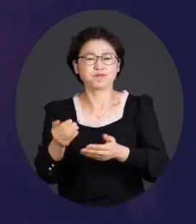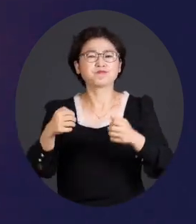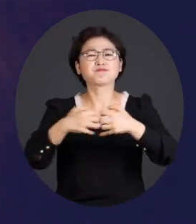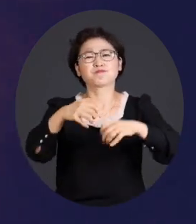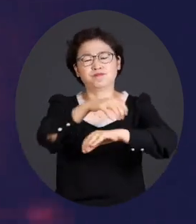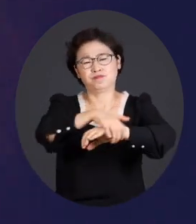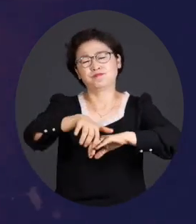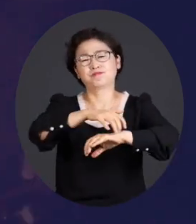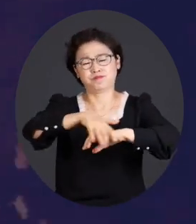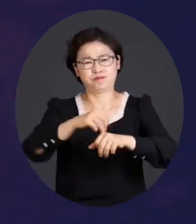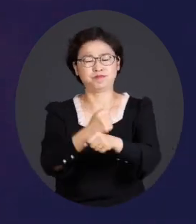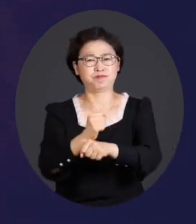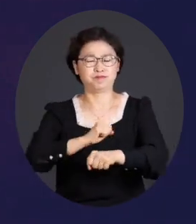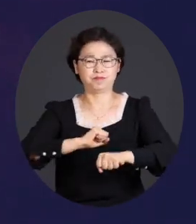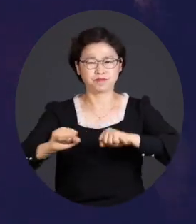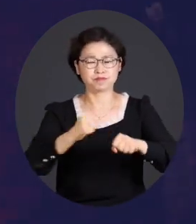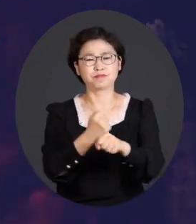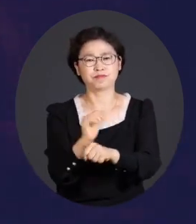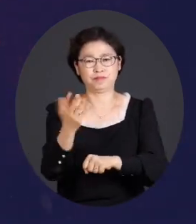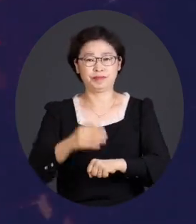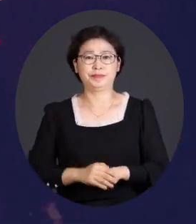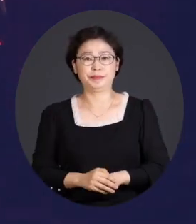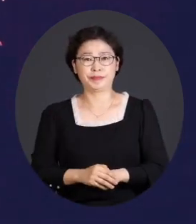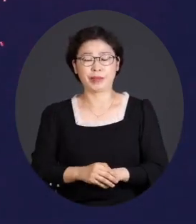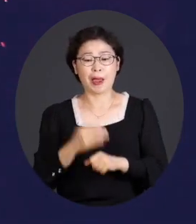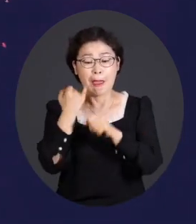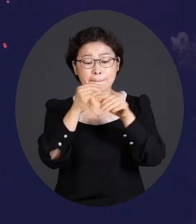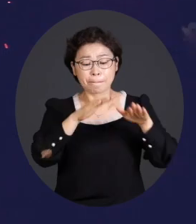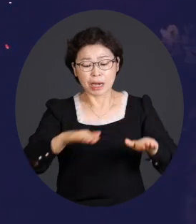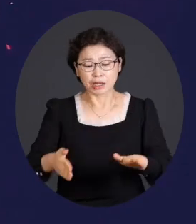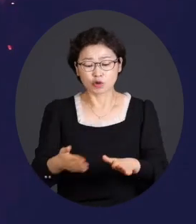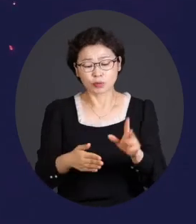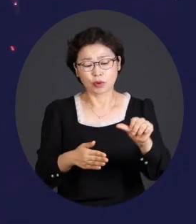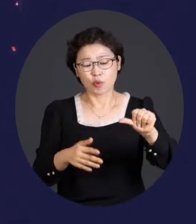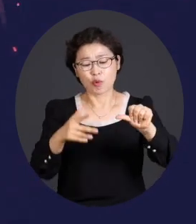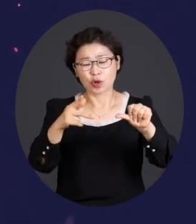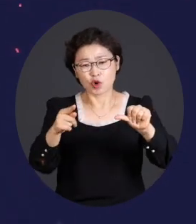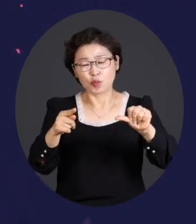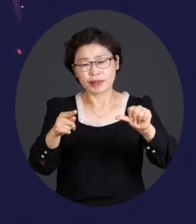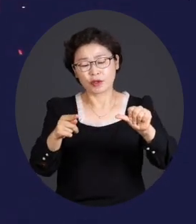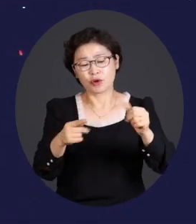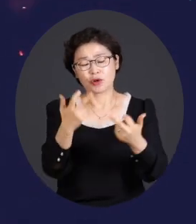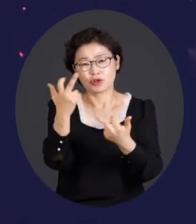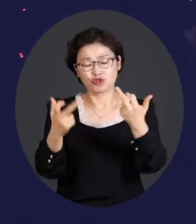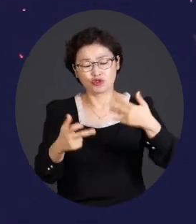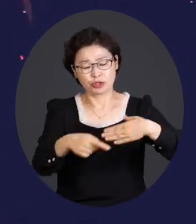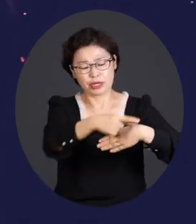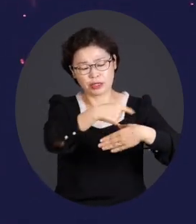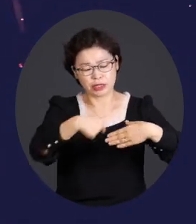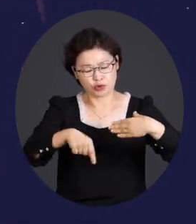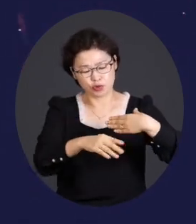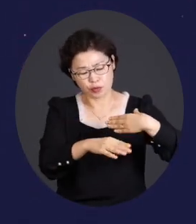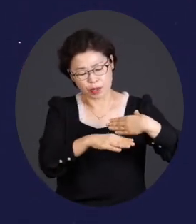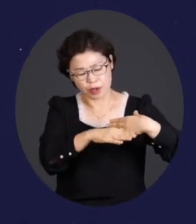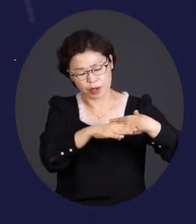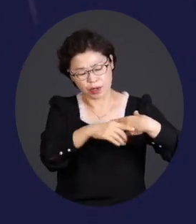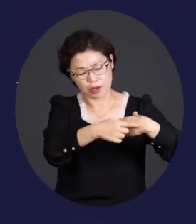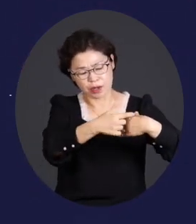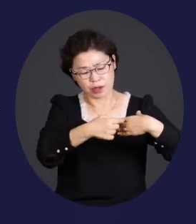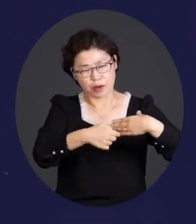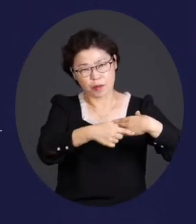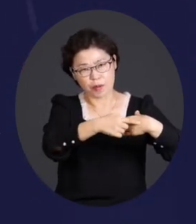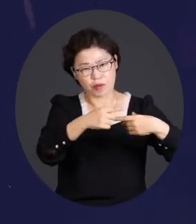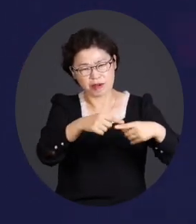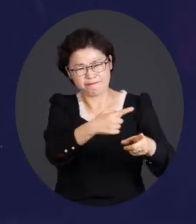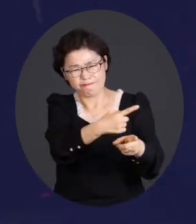자행합니다. 이 초토화 작전은 해안선으로부터 5km 이상 들어간 중산간 지대를 적의 지역으로 간주해